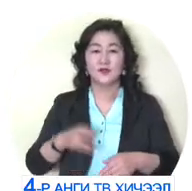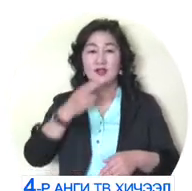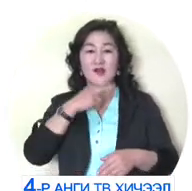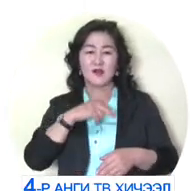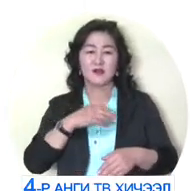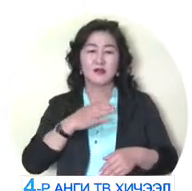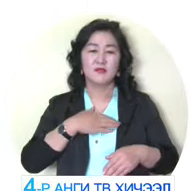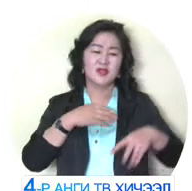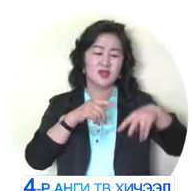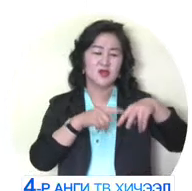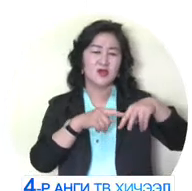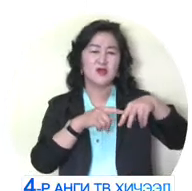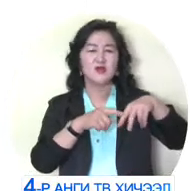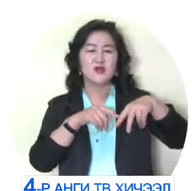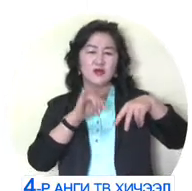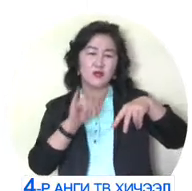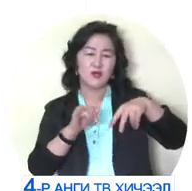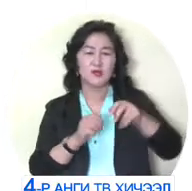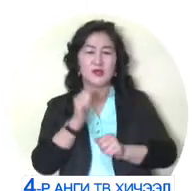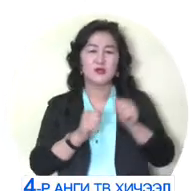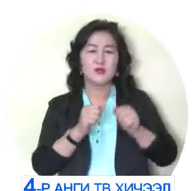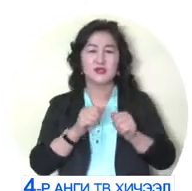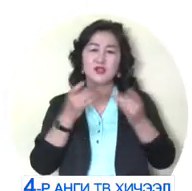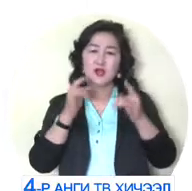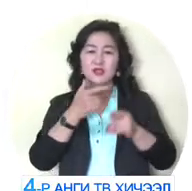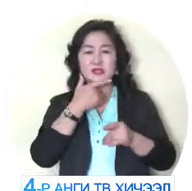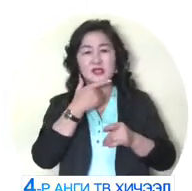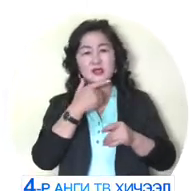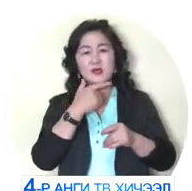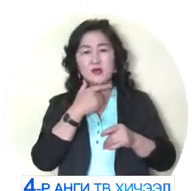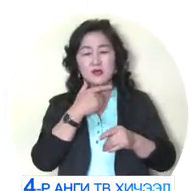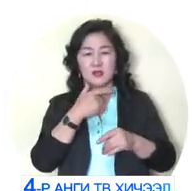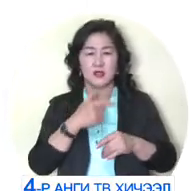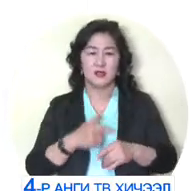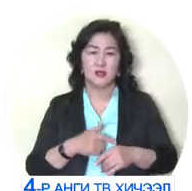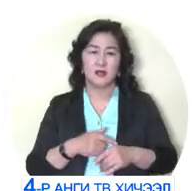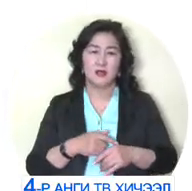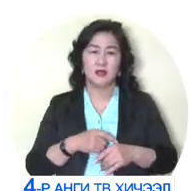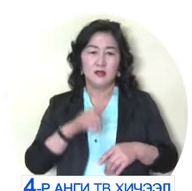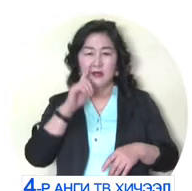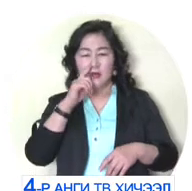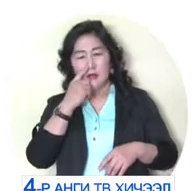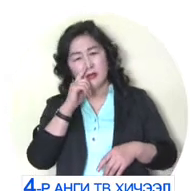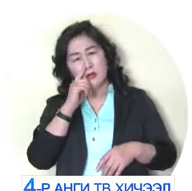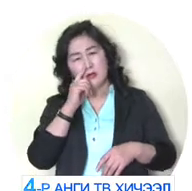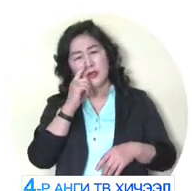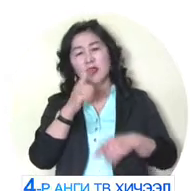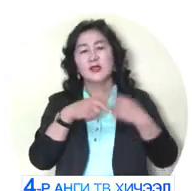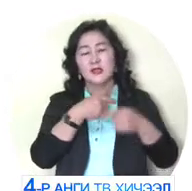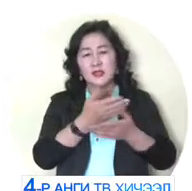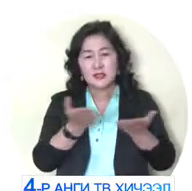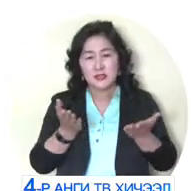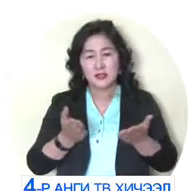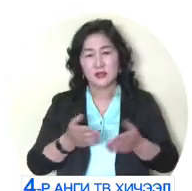муу би гүйж тоглож чаддаггүй гэж гонгилэн хэлсэнд